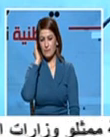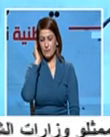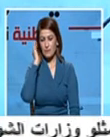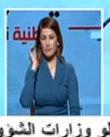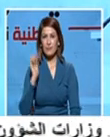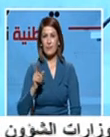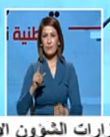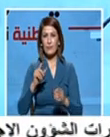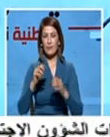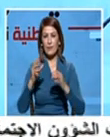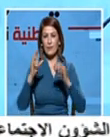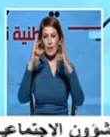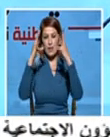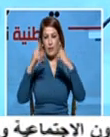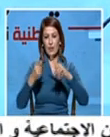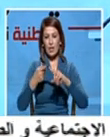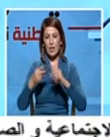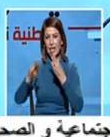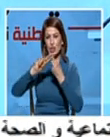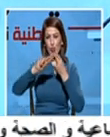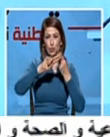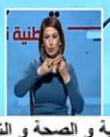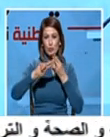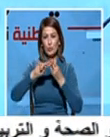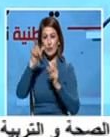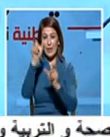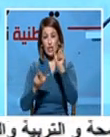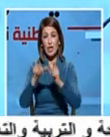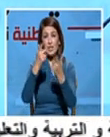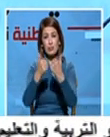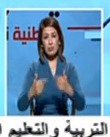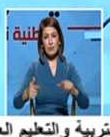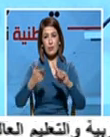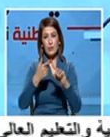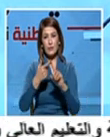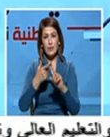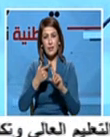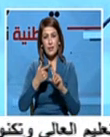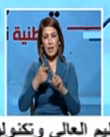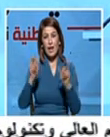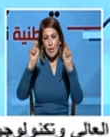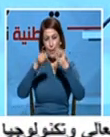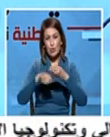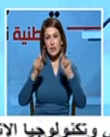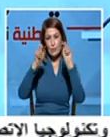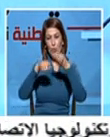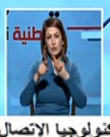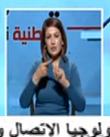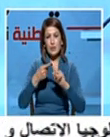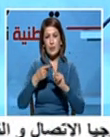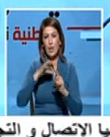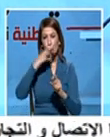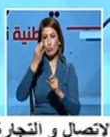باش الرقم يرقى تجاوب مع العباد، واللي نجم معناتها نجم